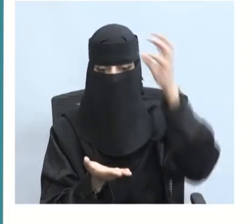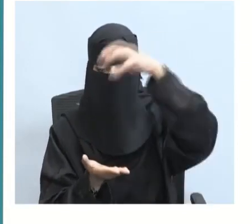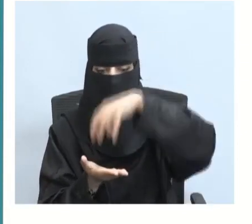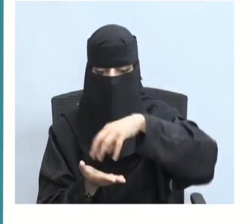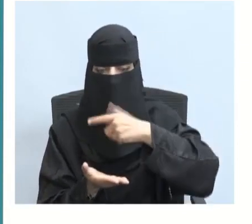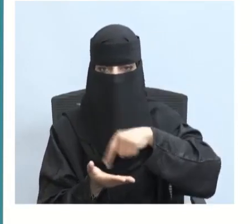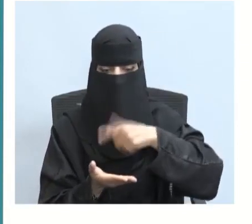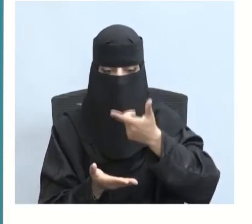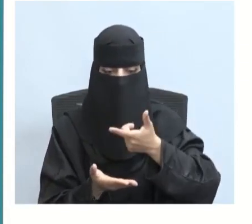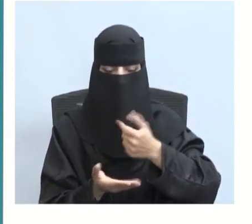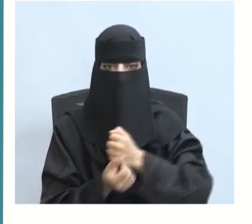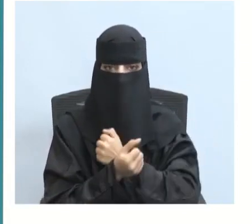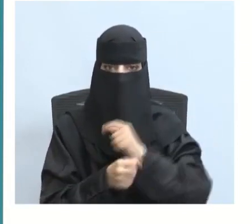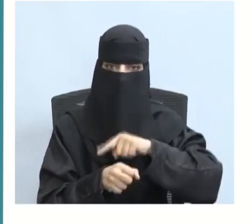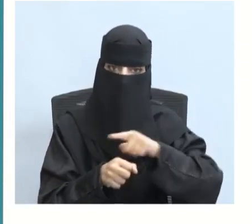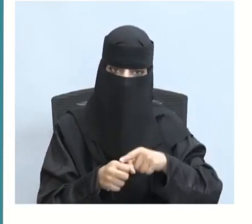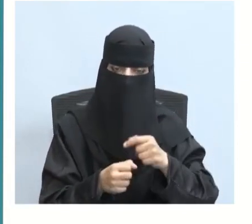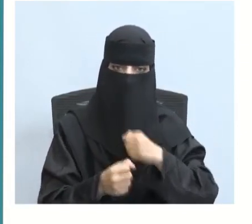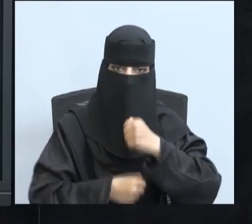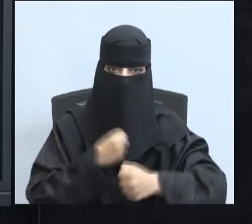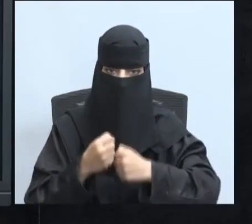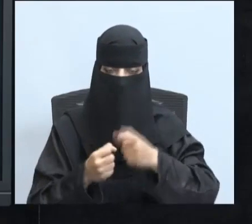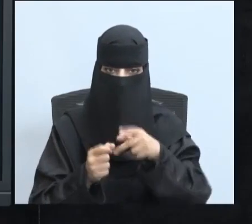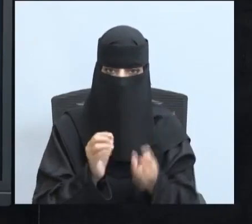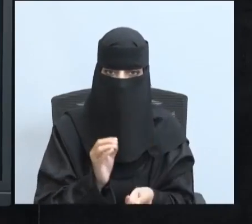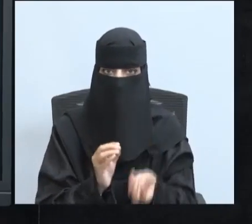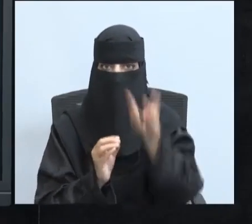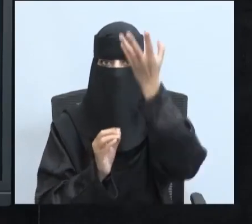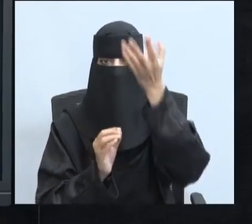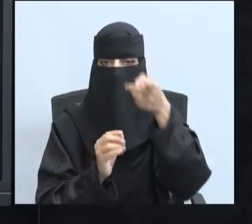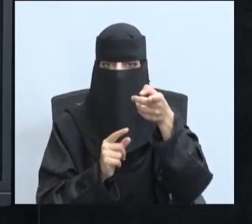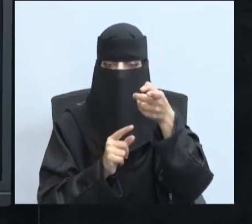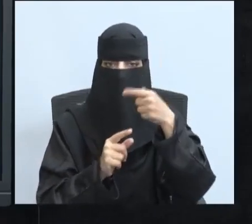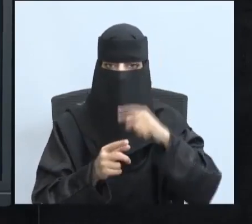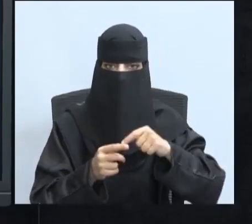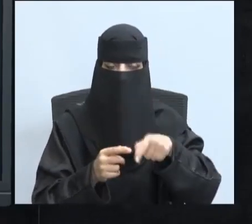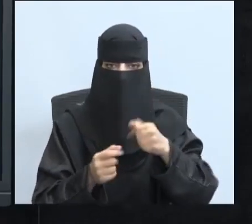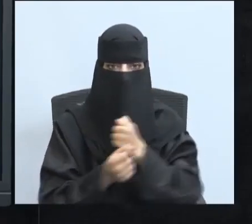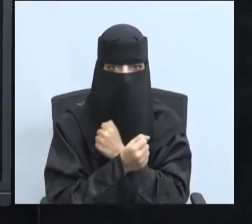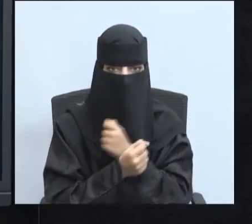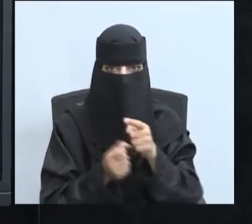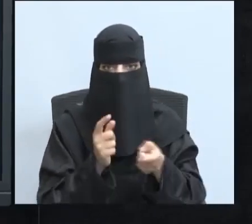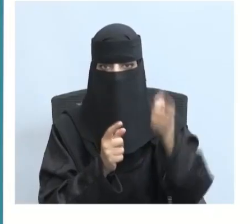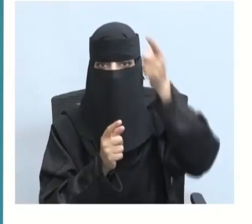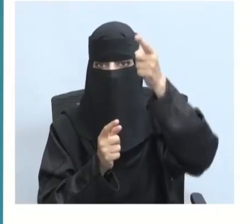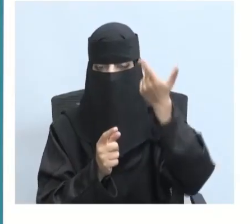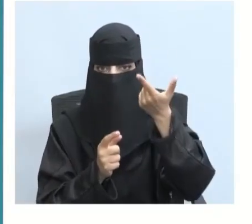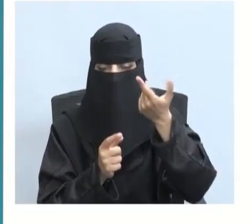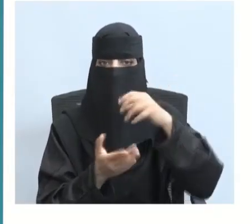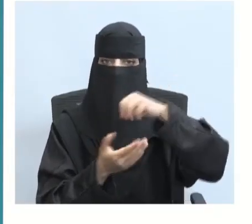طاقه حركيه والحركيه عند رفعها او قذفها للاعلى تتحول الى طاقه